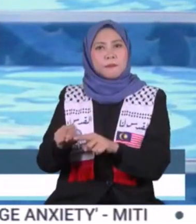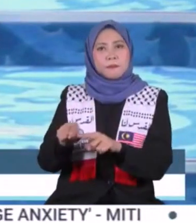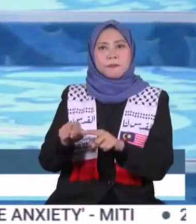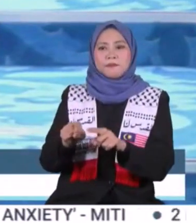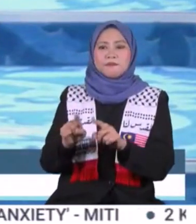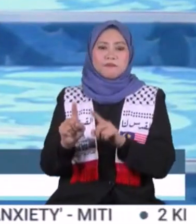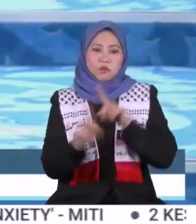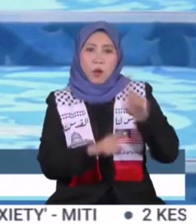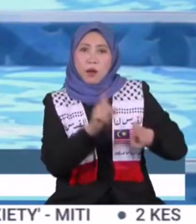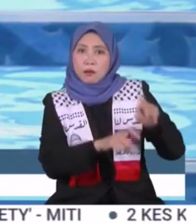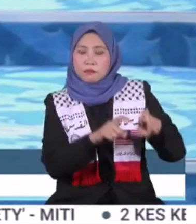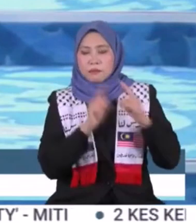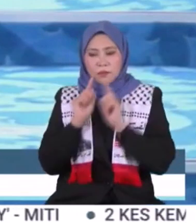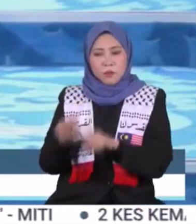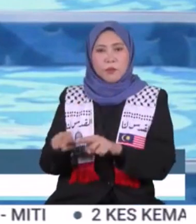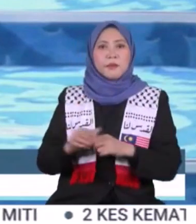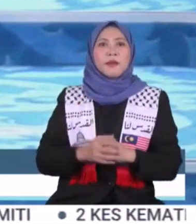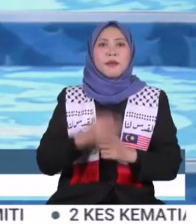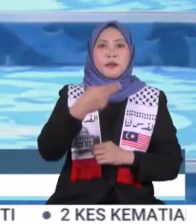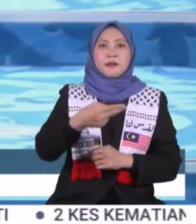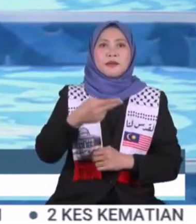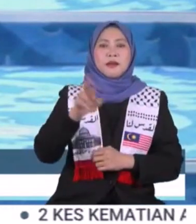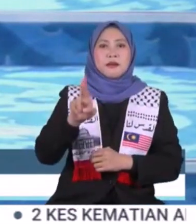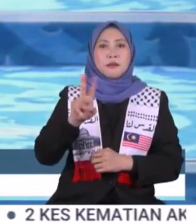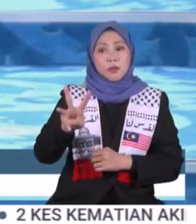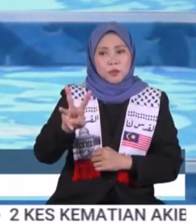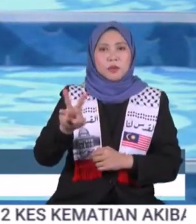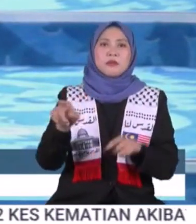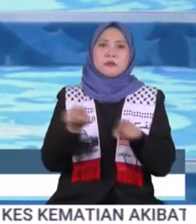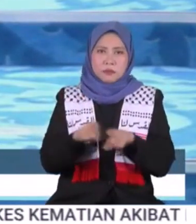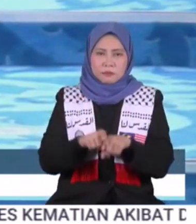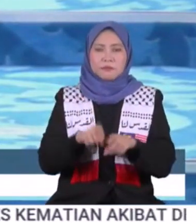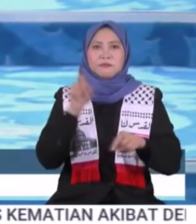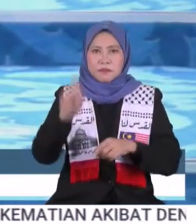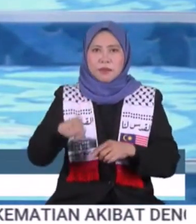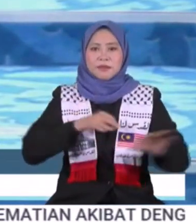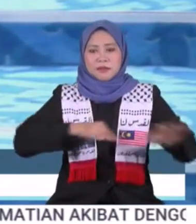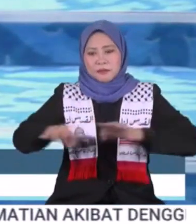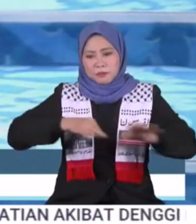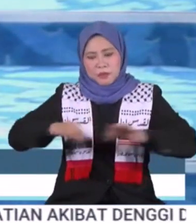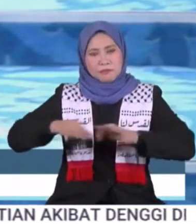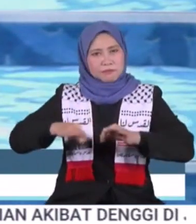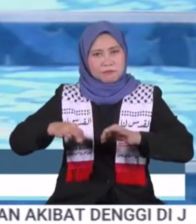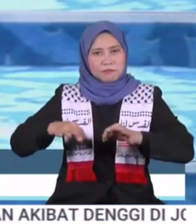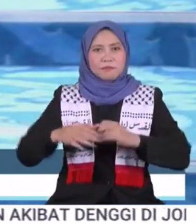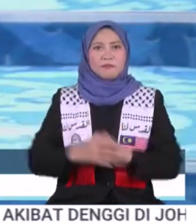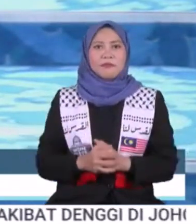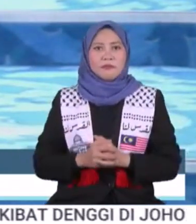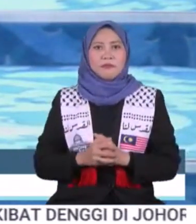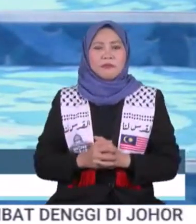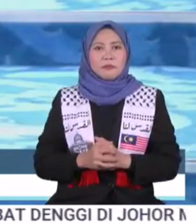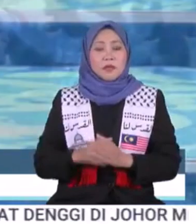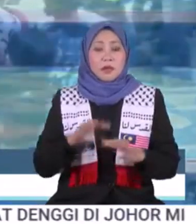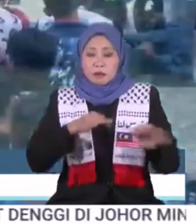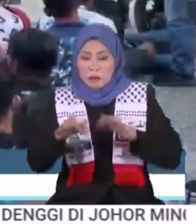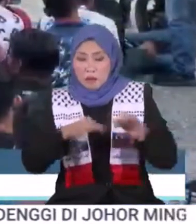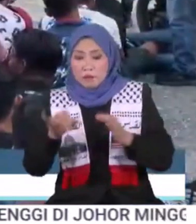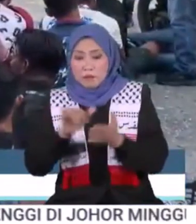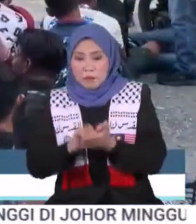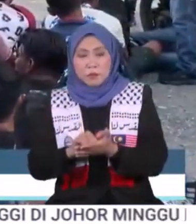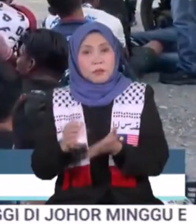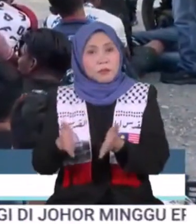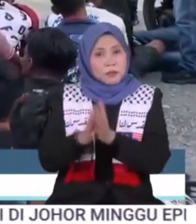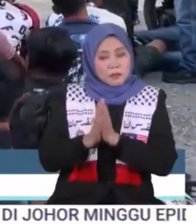persoalan begitu juga hrw ni diminta memberi keterangan saya difahamkan Dalam keterangan itu ketika